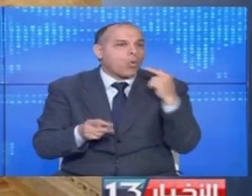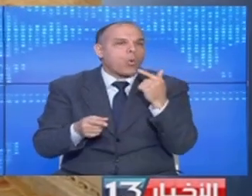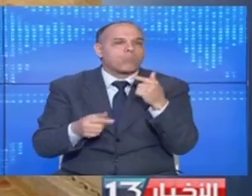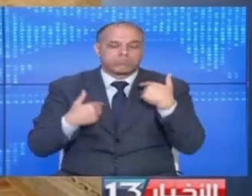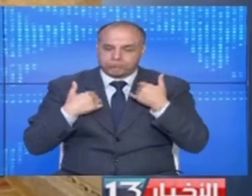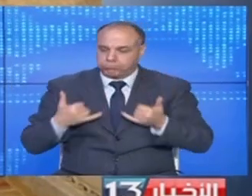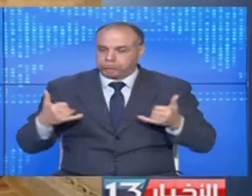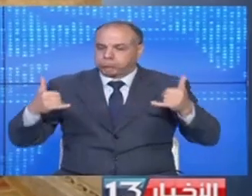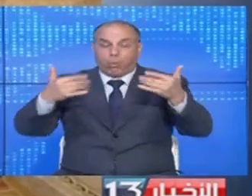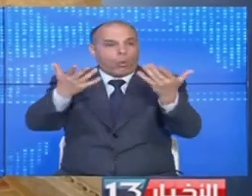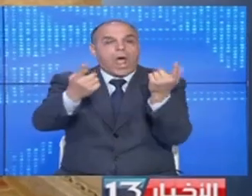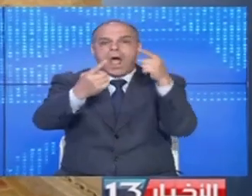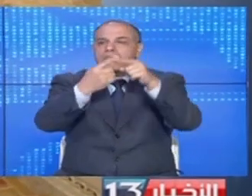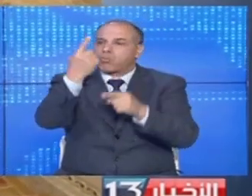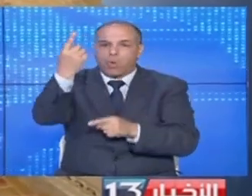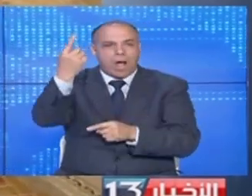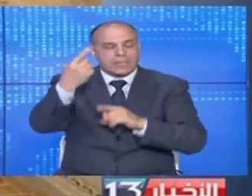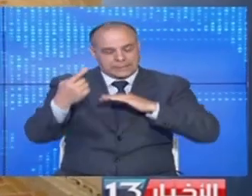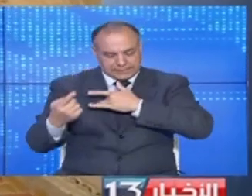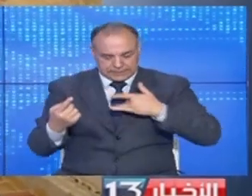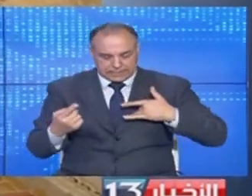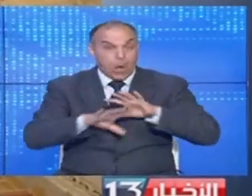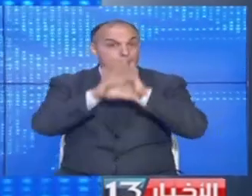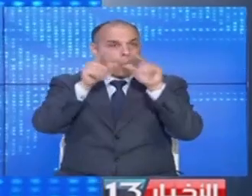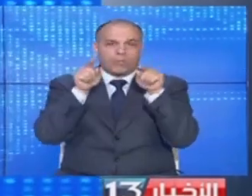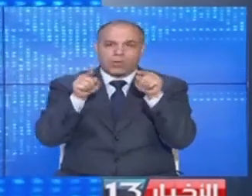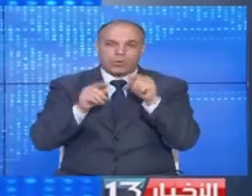من اجل هدف واحد الصحه للجميع